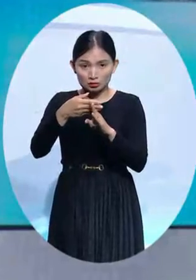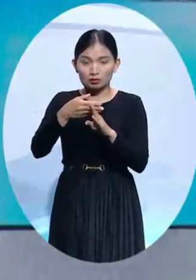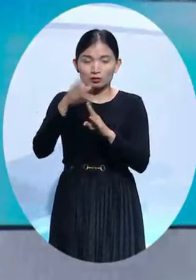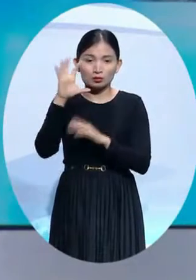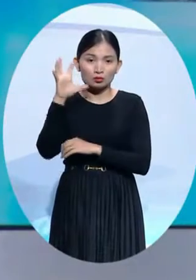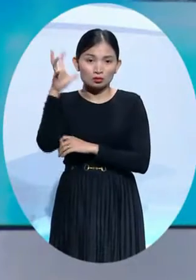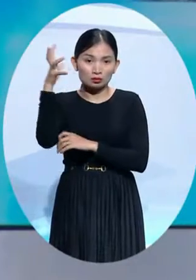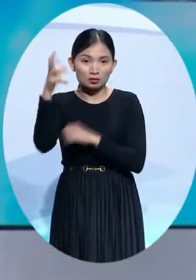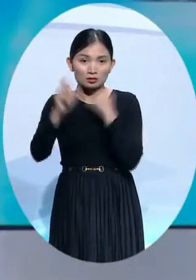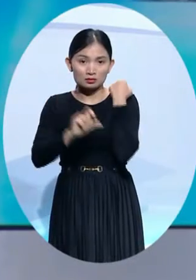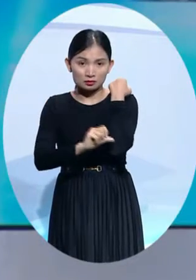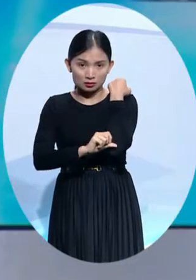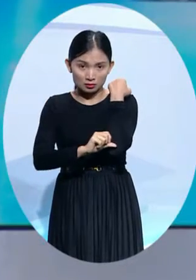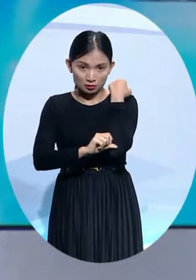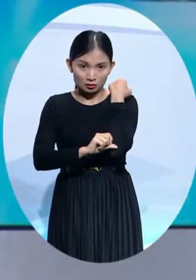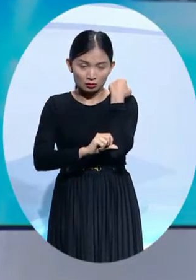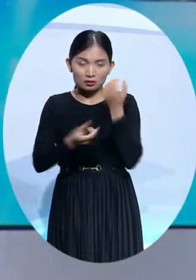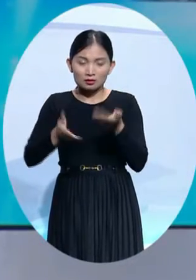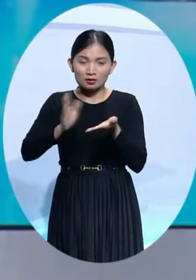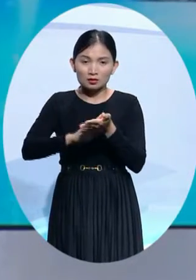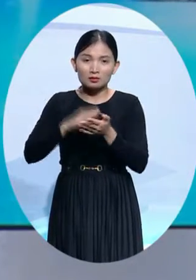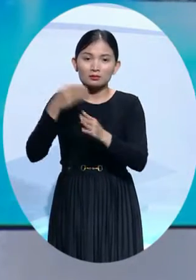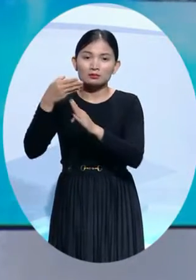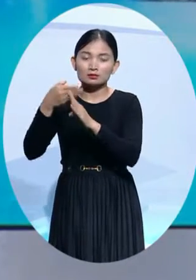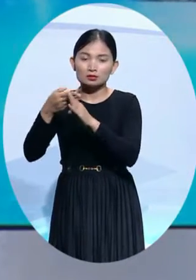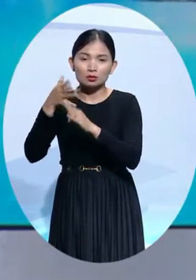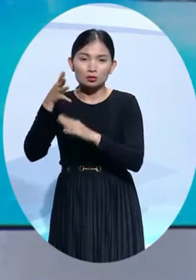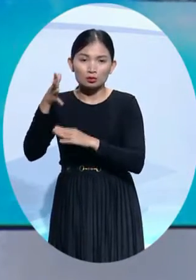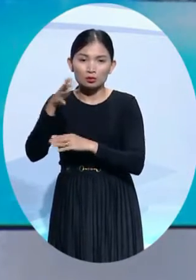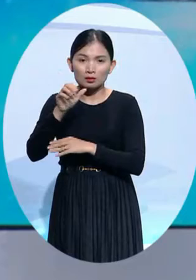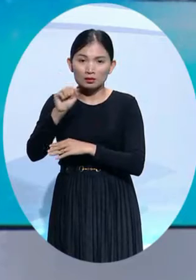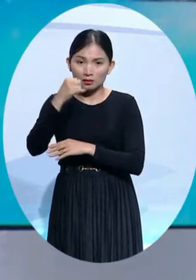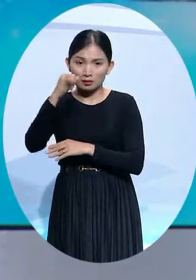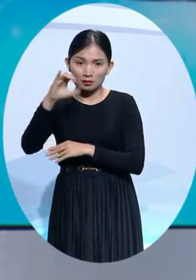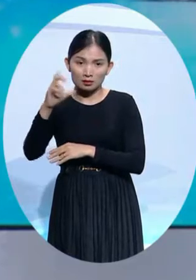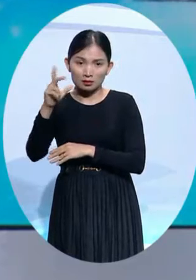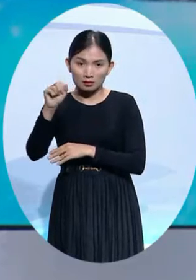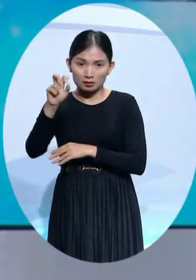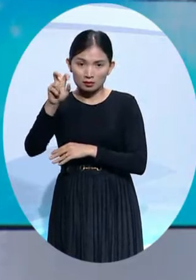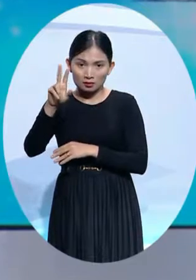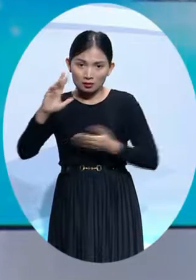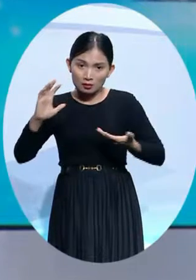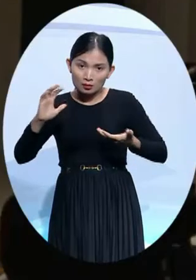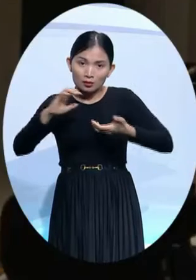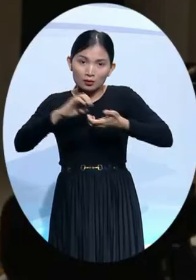Châu Asian School thuộc Tập đoàn Giáo dục Quốc tế Á Châu GAIE phối hợp tổ chức.